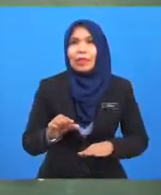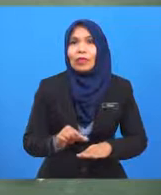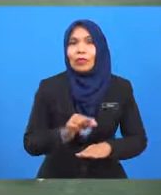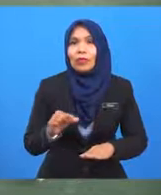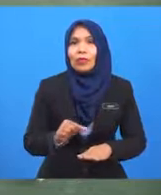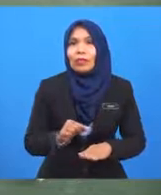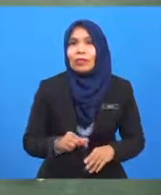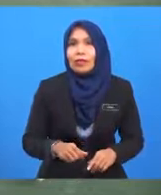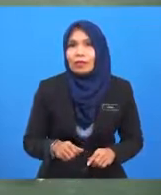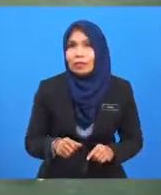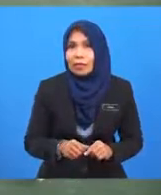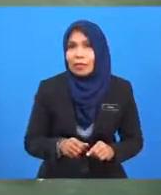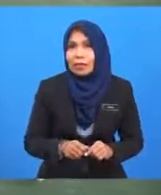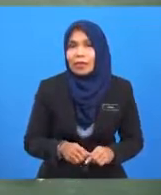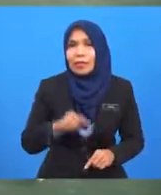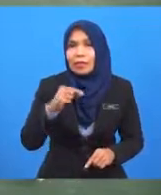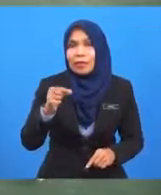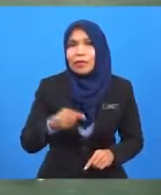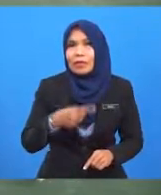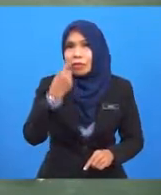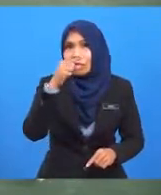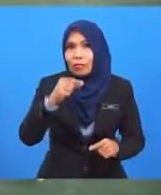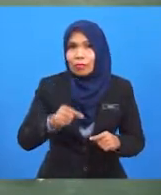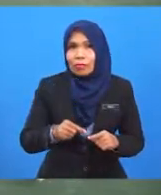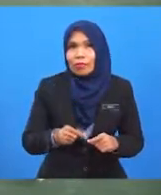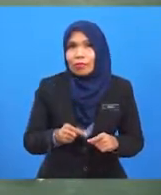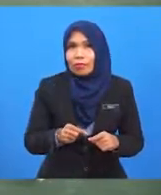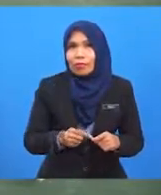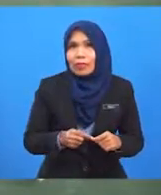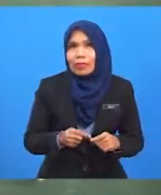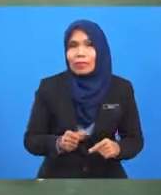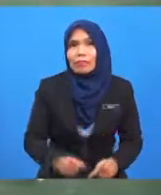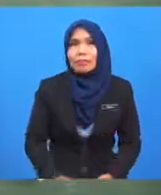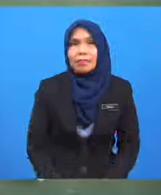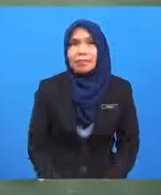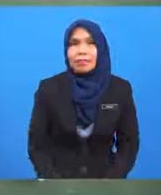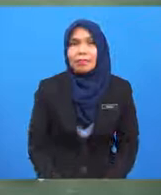pensel bagi menajamkan pensel tersebut.